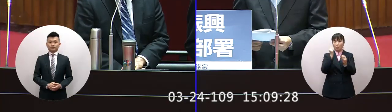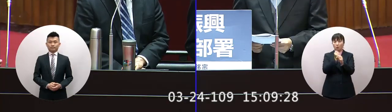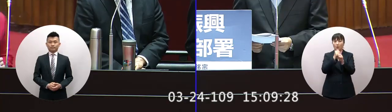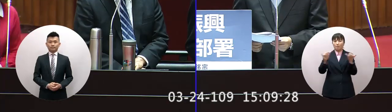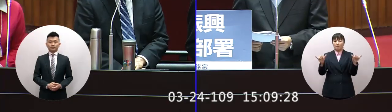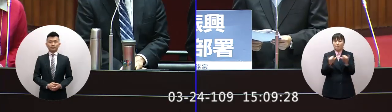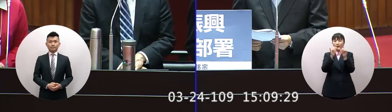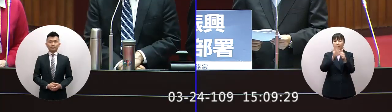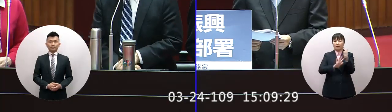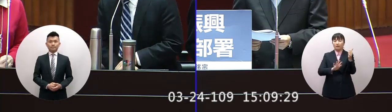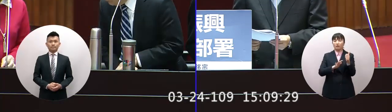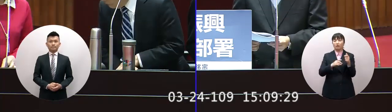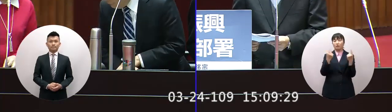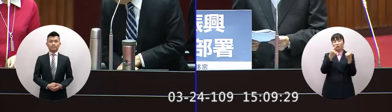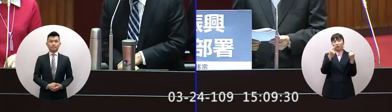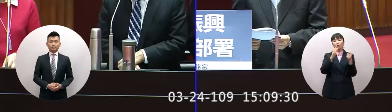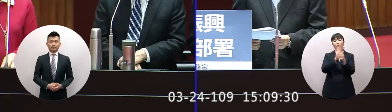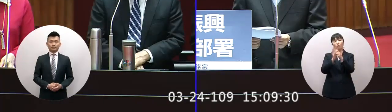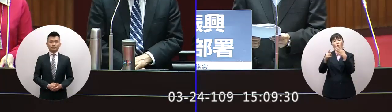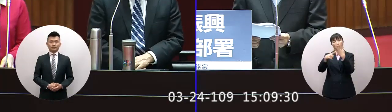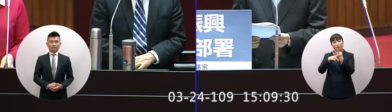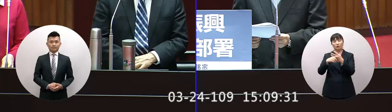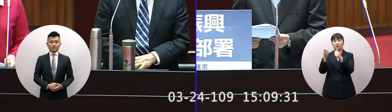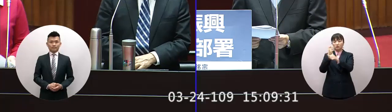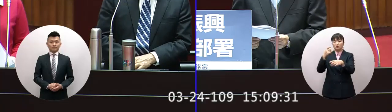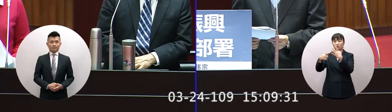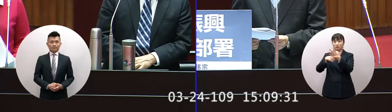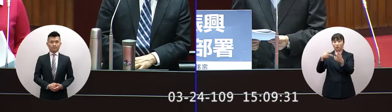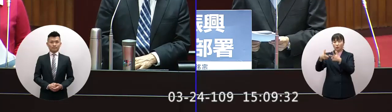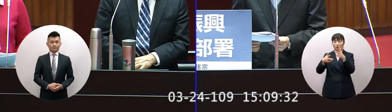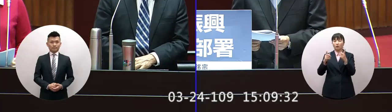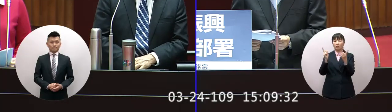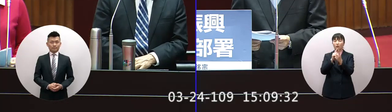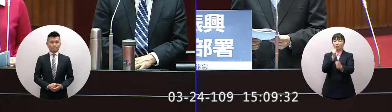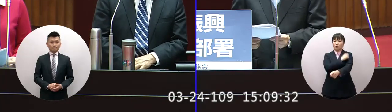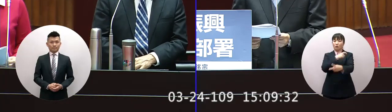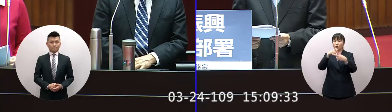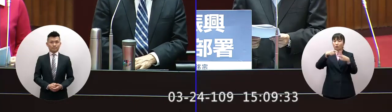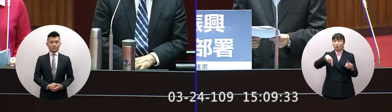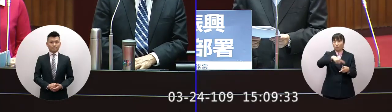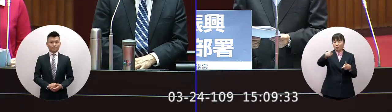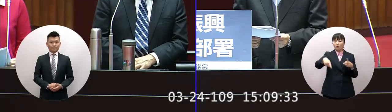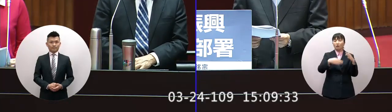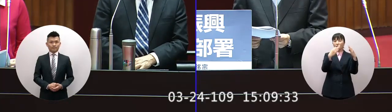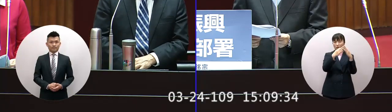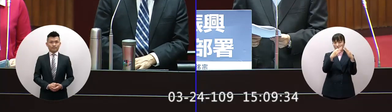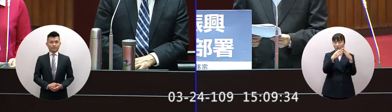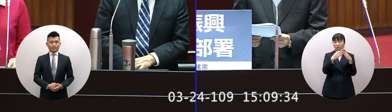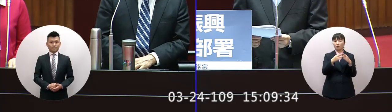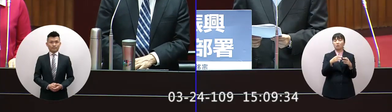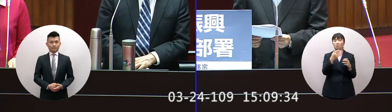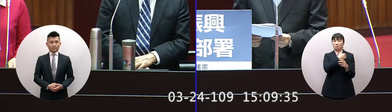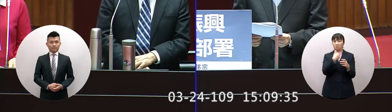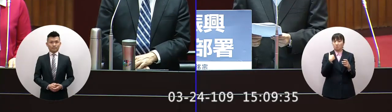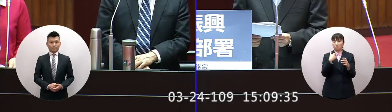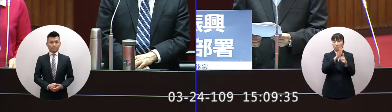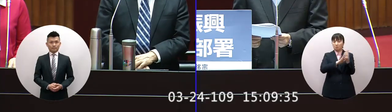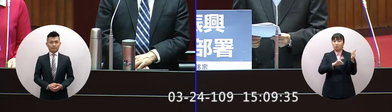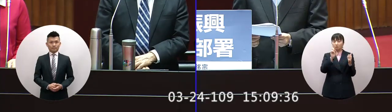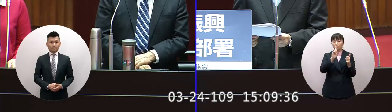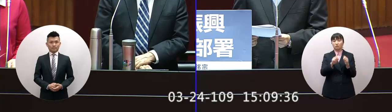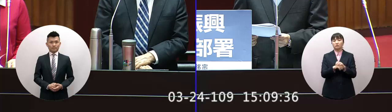从产业面，从服务业、制造业到广大的劳工，金融面可能会产